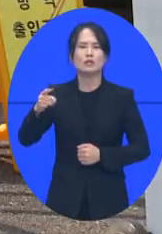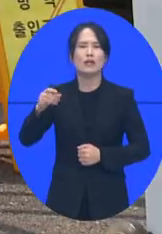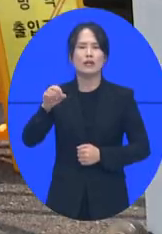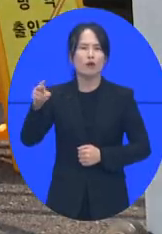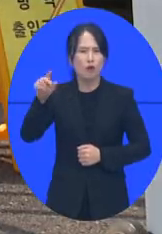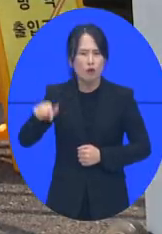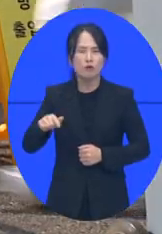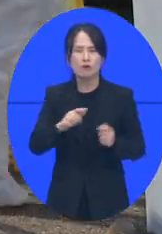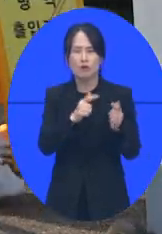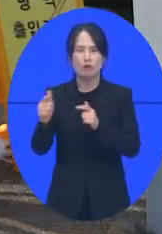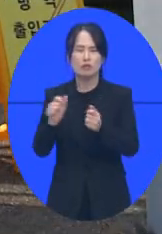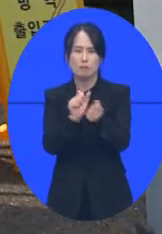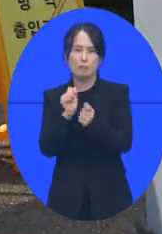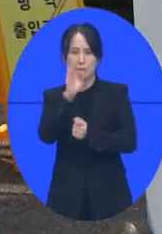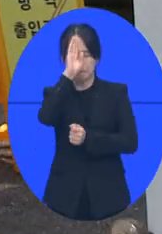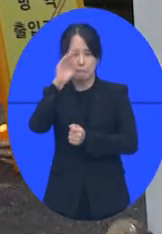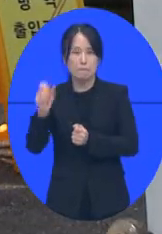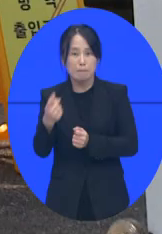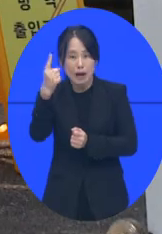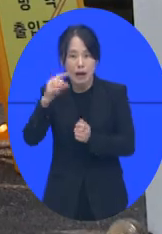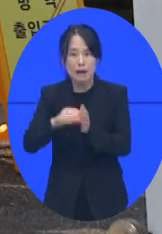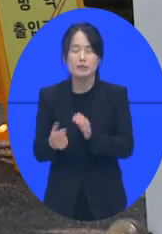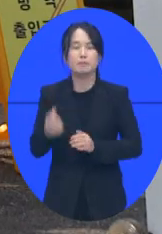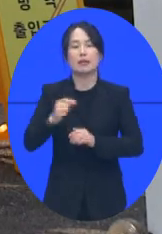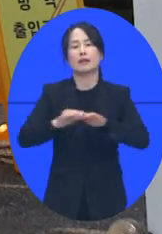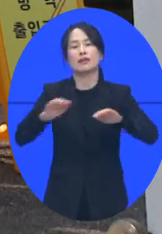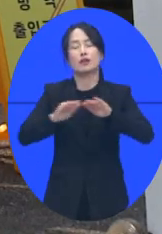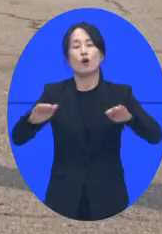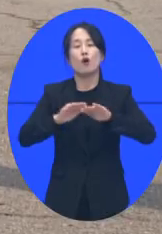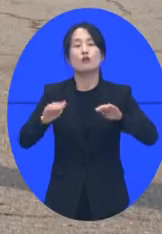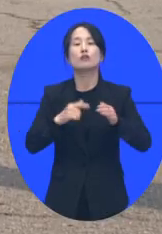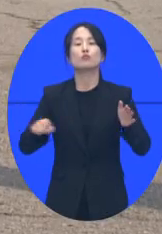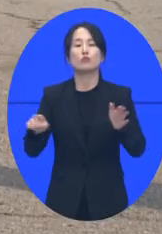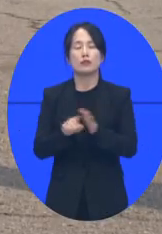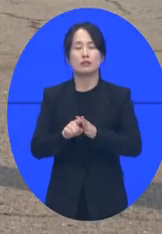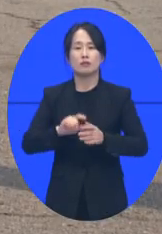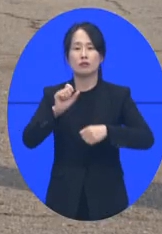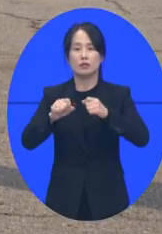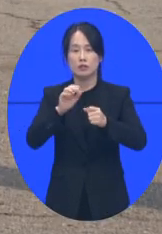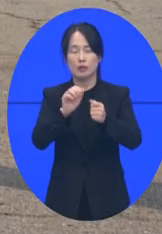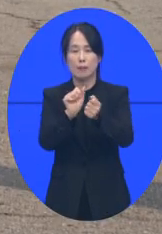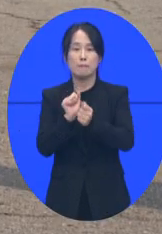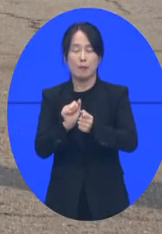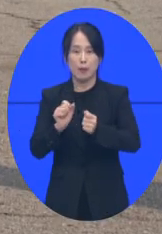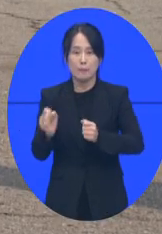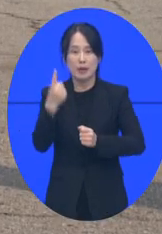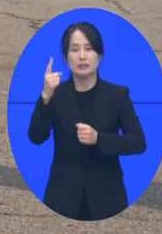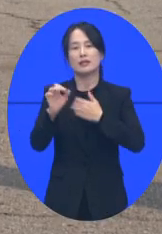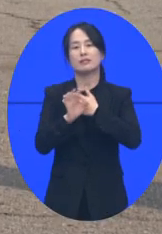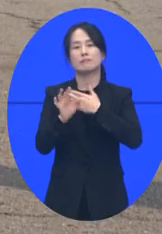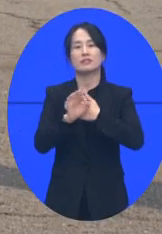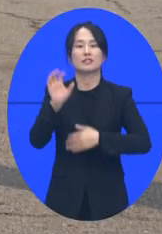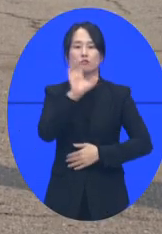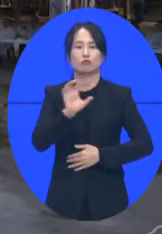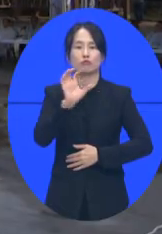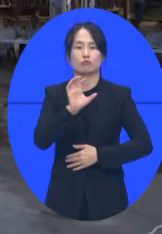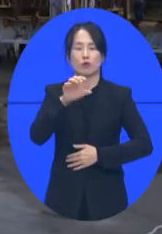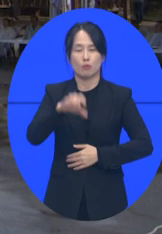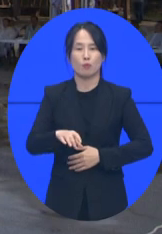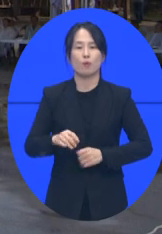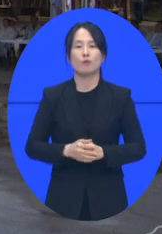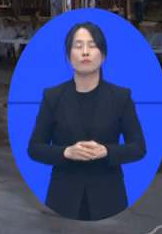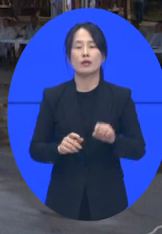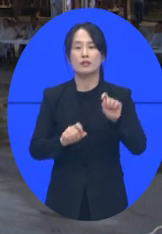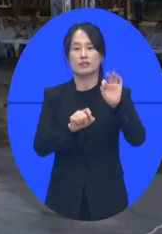재난성 가축질병 발생 시 초동대응 능력 향상을 위해 가축전염병 발생 가상 방역 현장 훈련을 10일